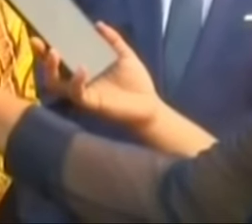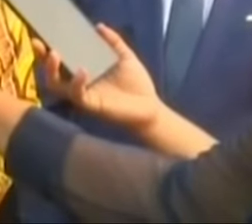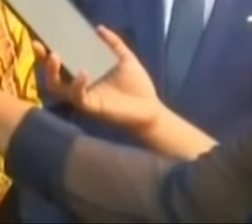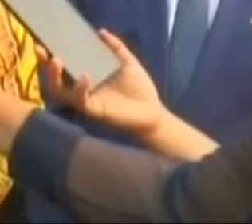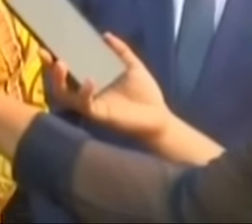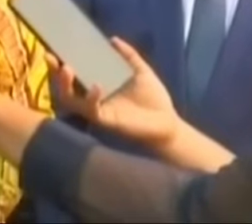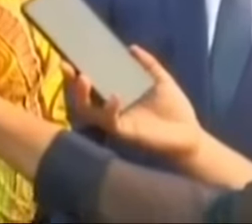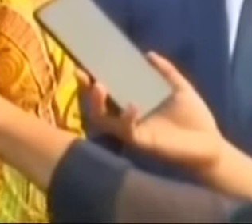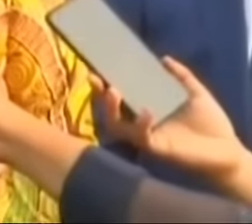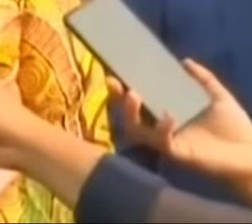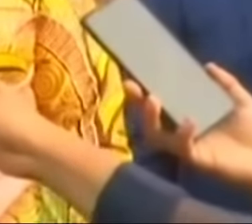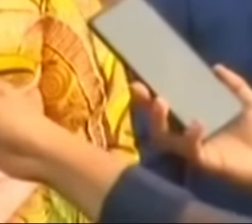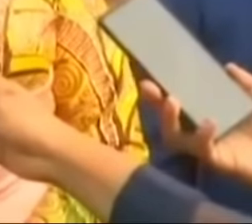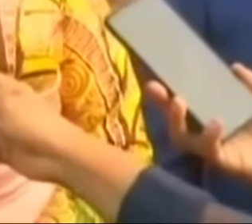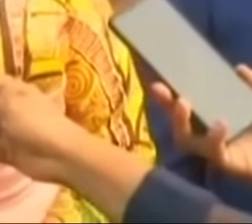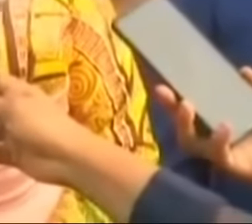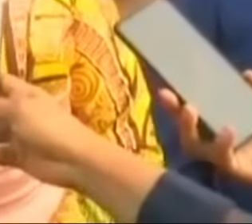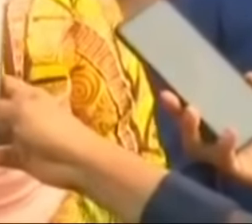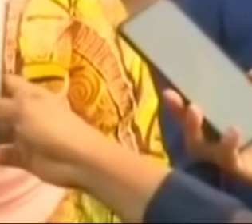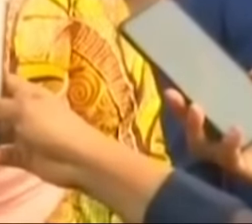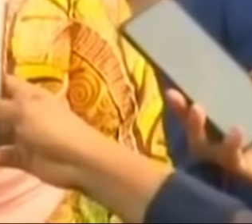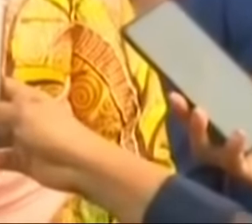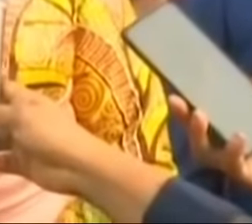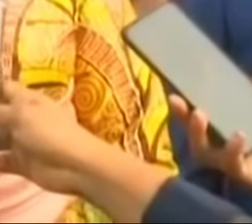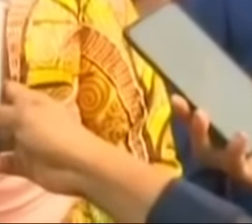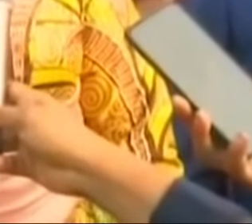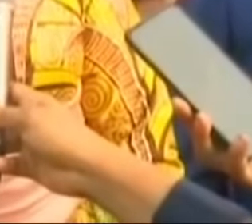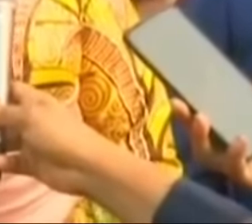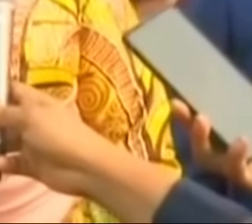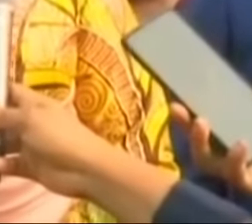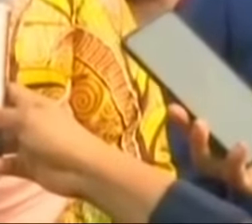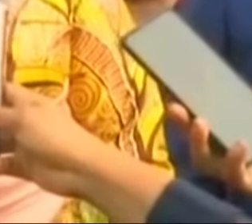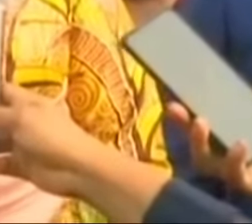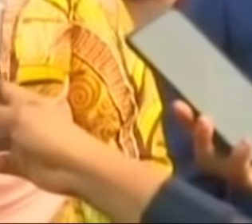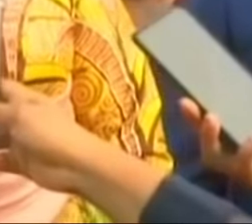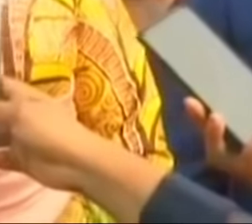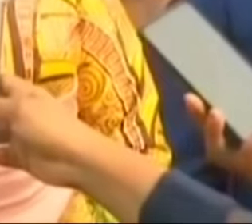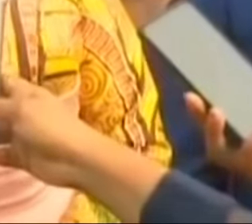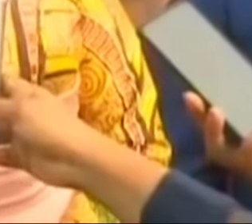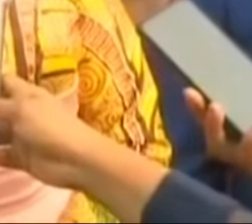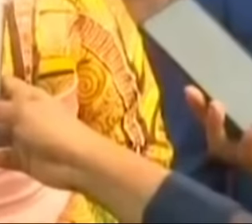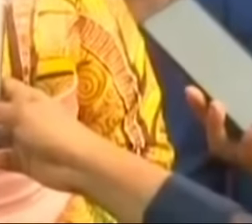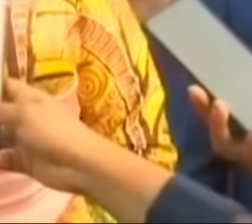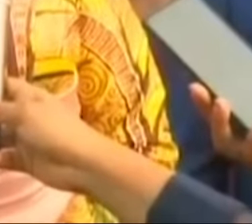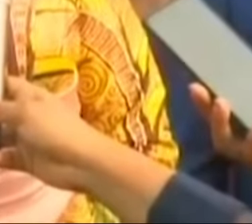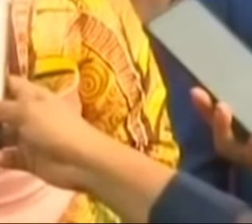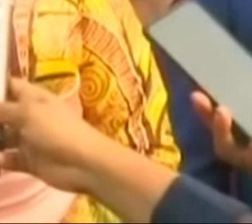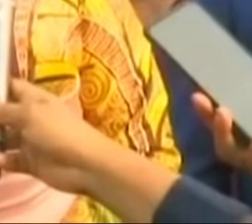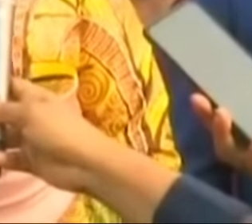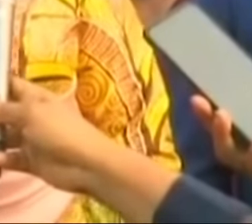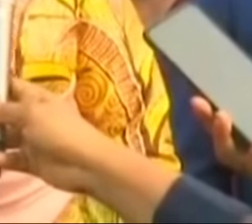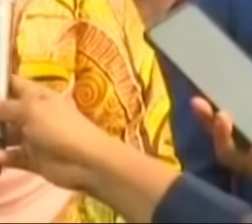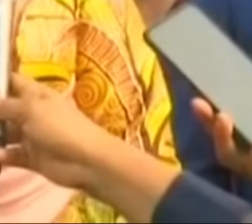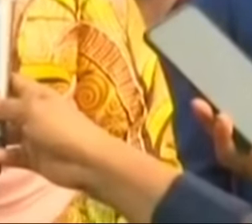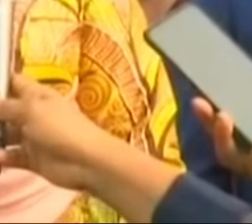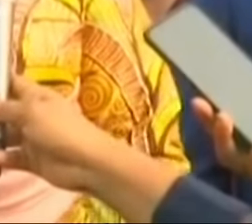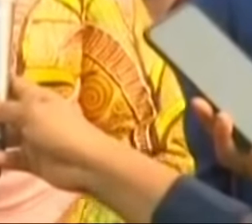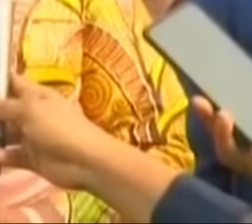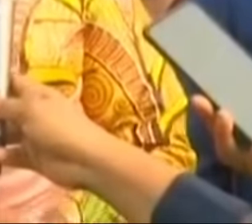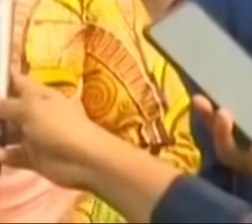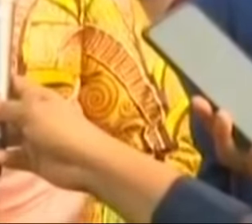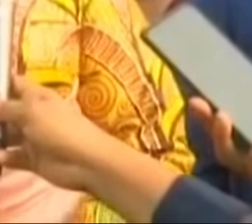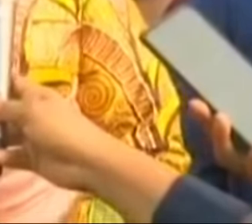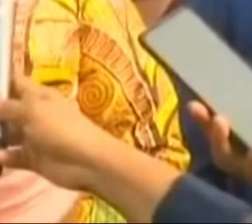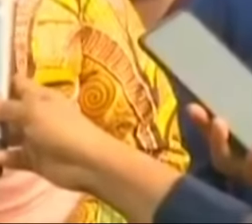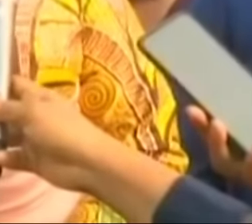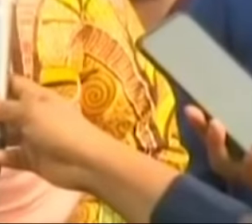l'économie forestière. Nous vivons déjà, nous vivons ces dangers, nous vivons ces effets liés au changement climatique avec le